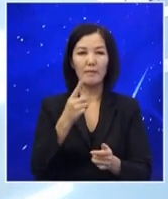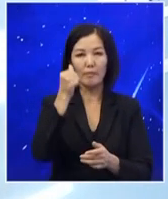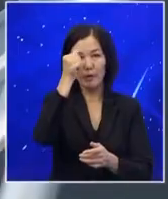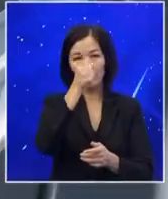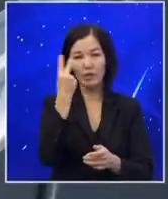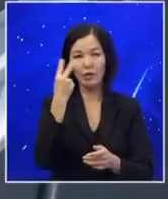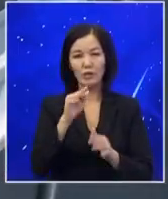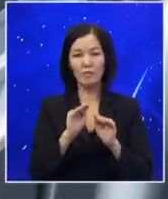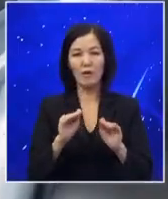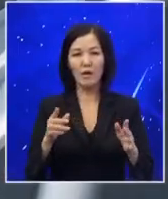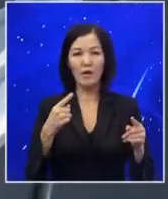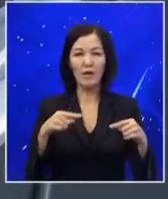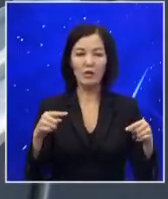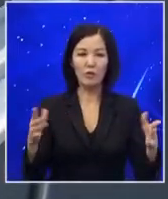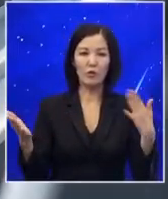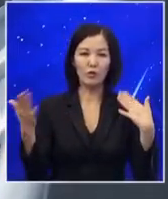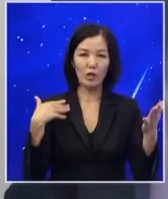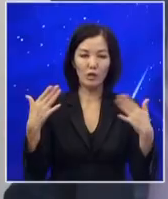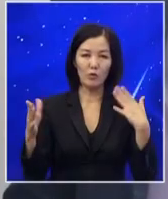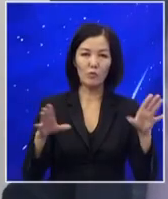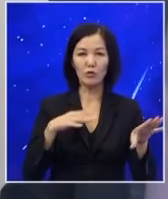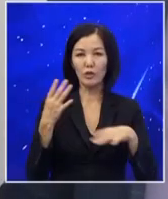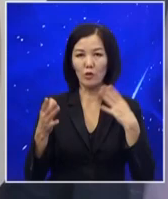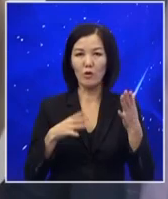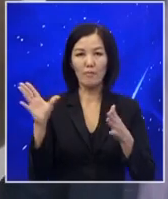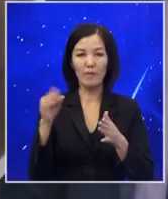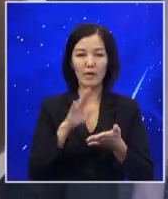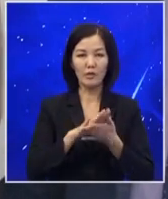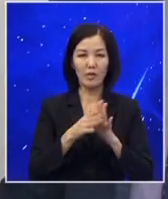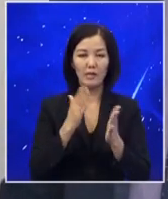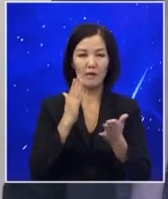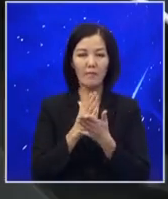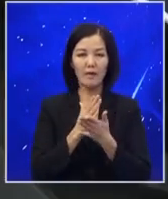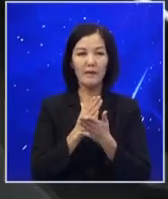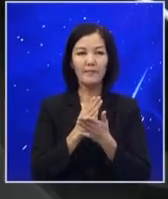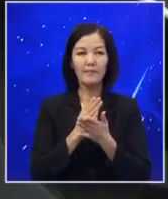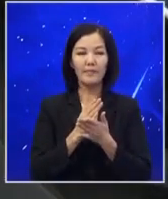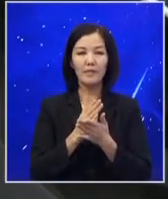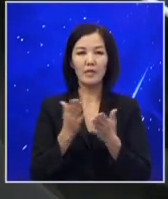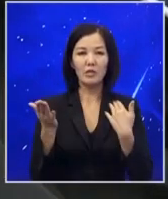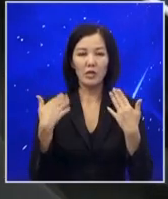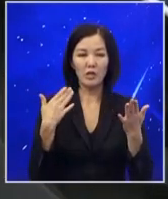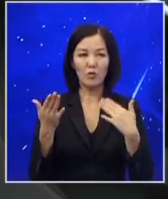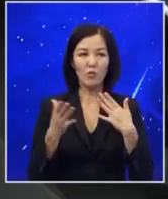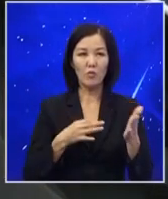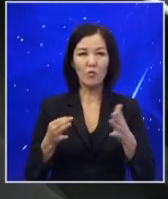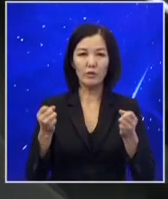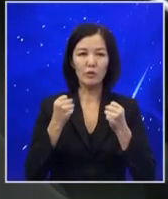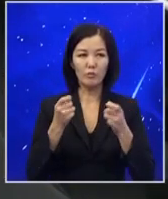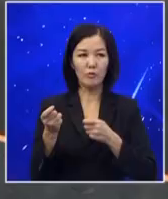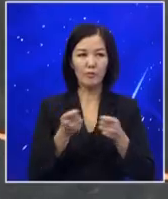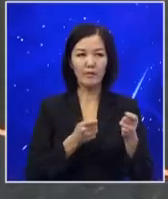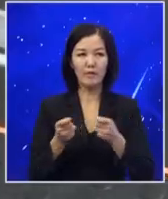20 оқушы әртүрлі жаттығу жасауға бар жағдай жасалған. Бір айта кетерлігі, мұндағы жаттығу залына облыстық спорт